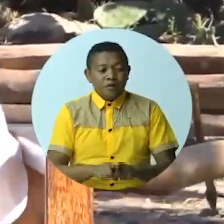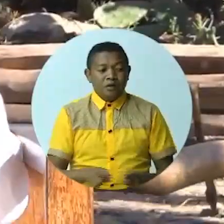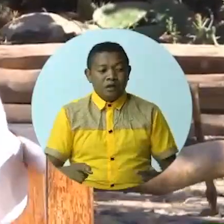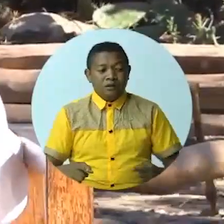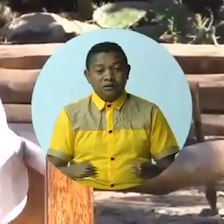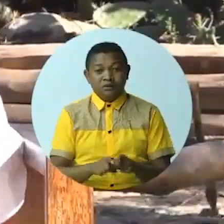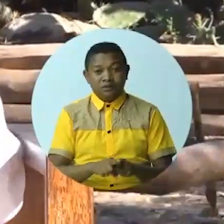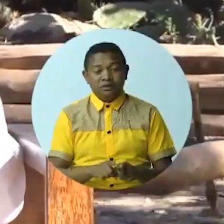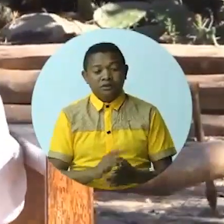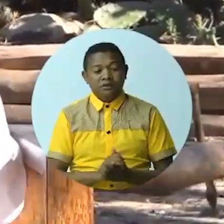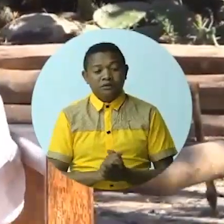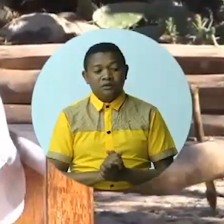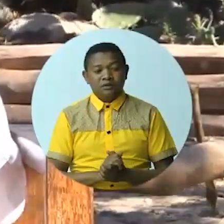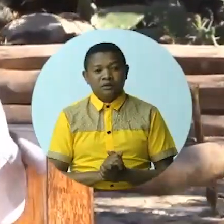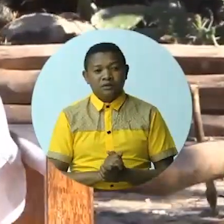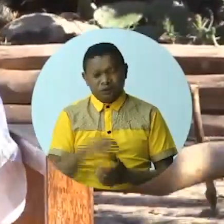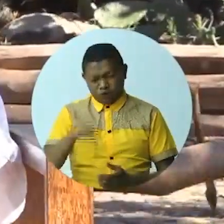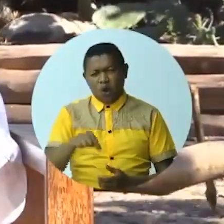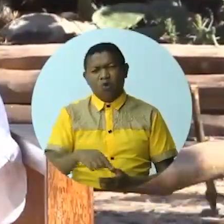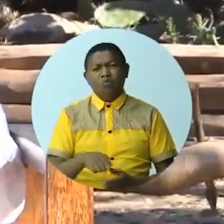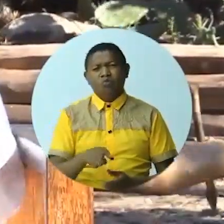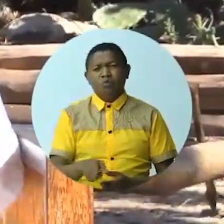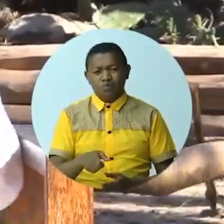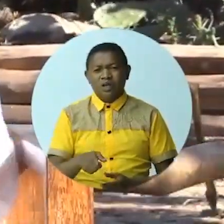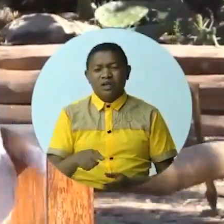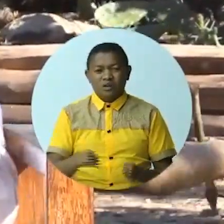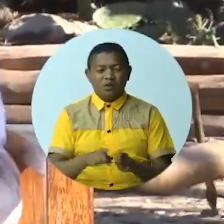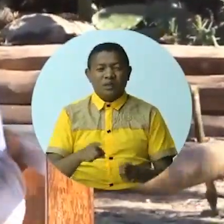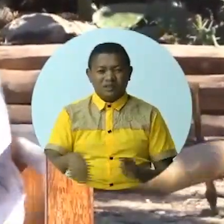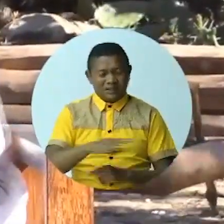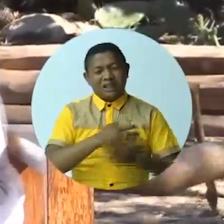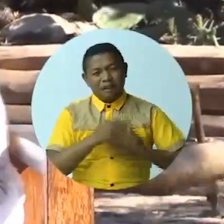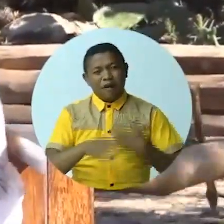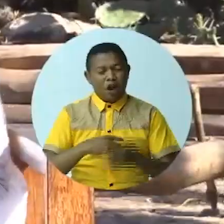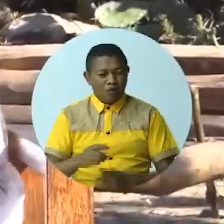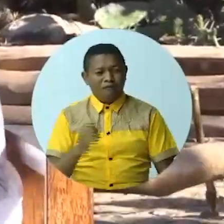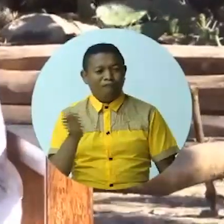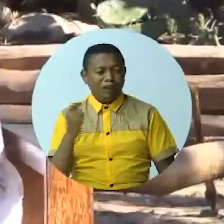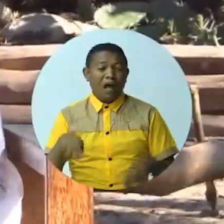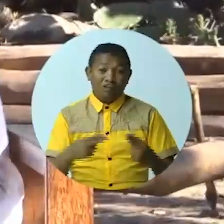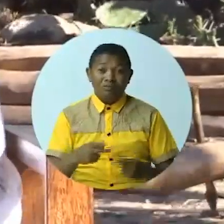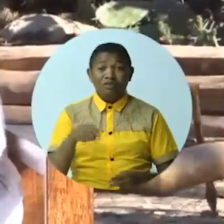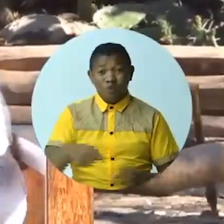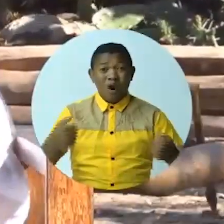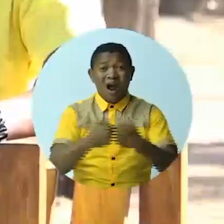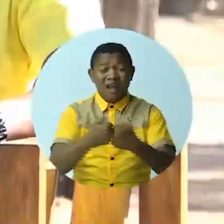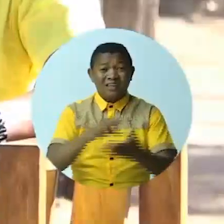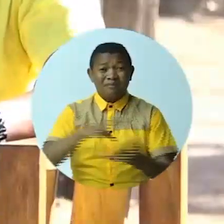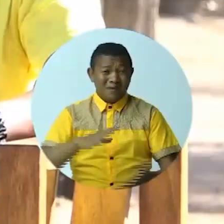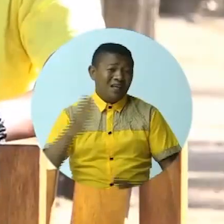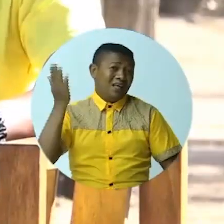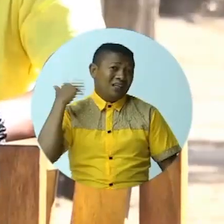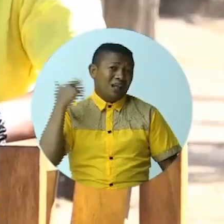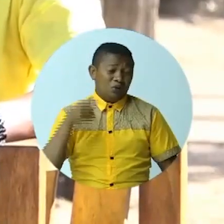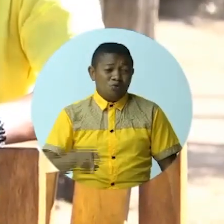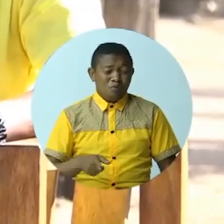zay mbola tsy resisika hatramin'izay dia miady amin'ny fandrahoana sakafo kere